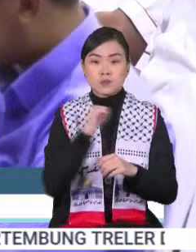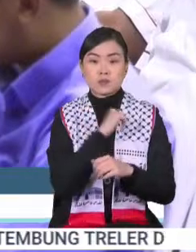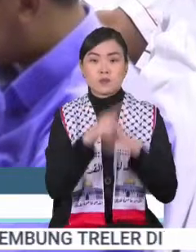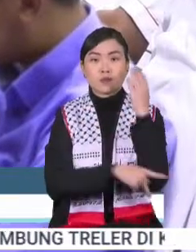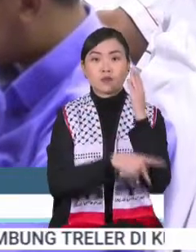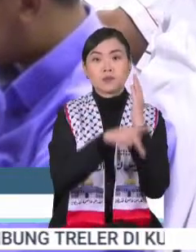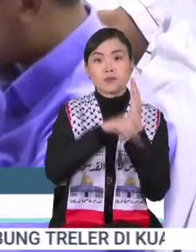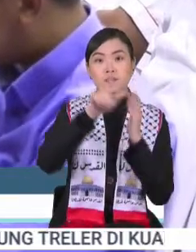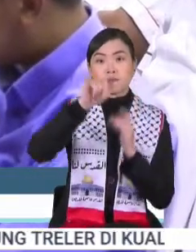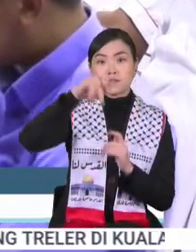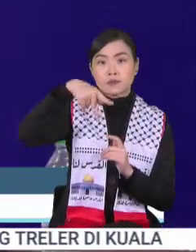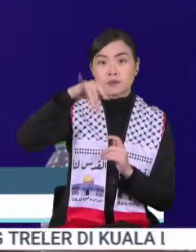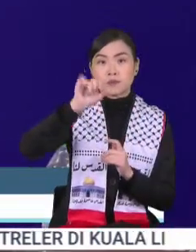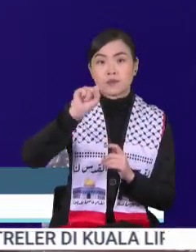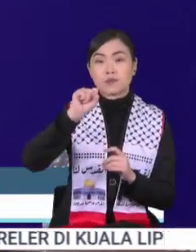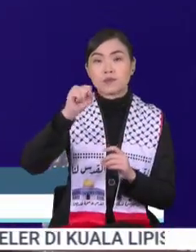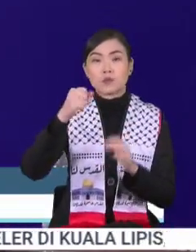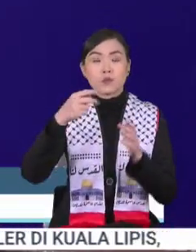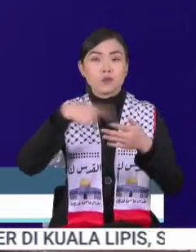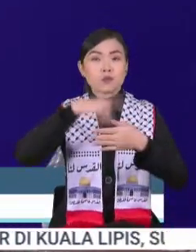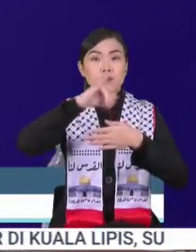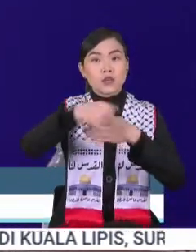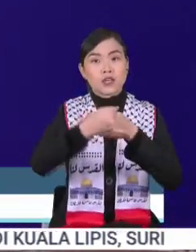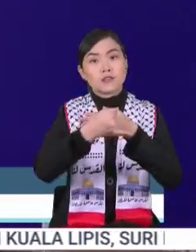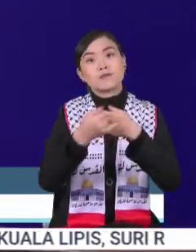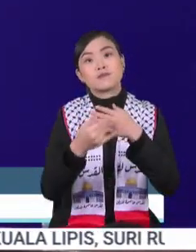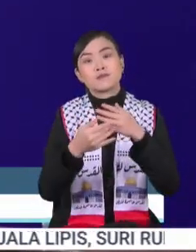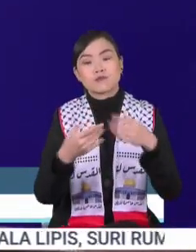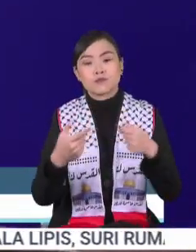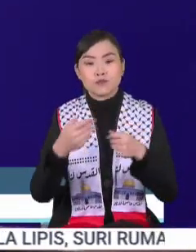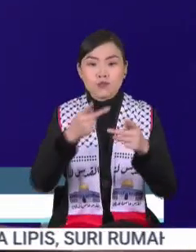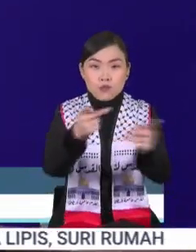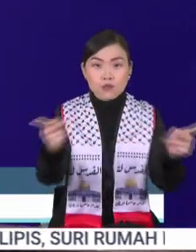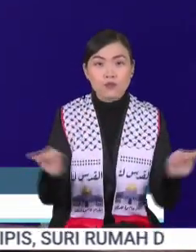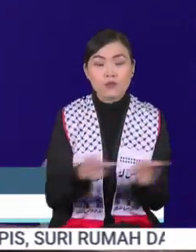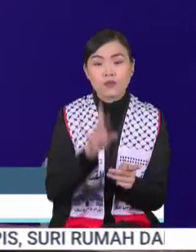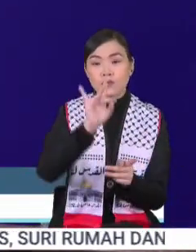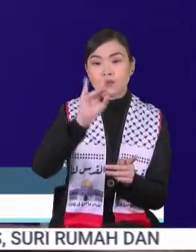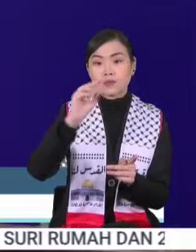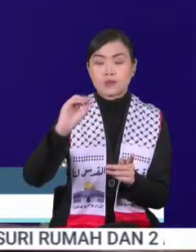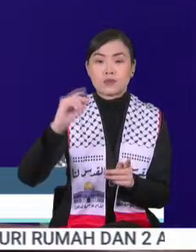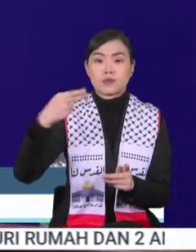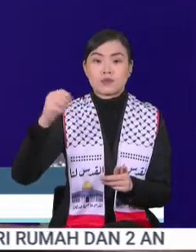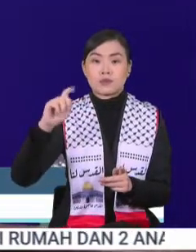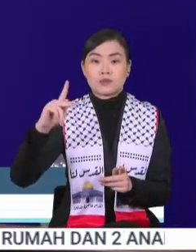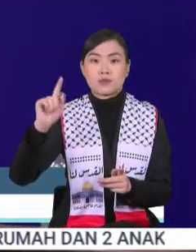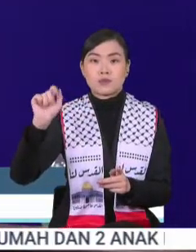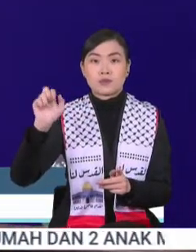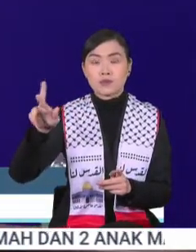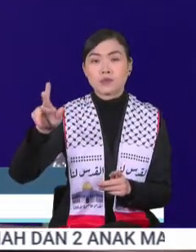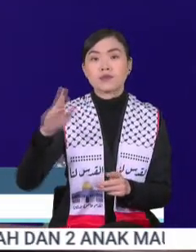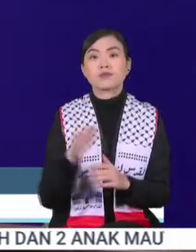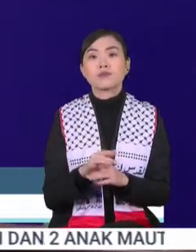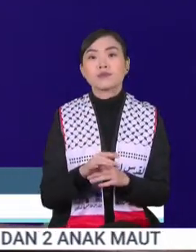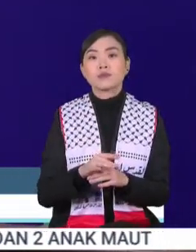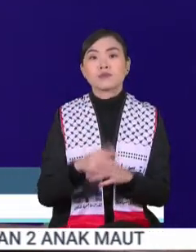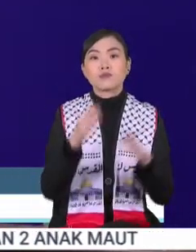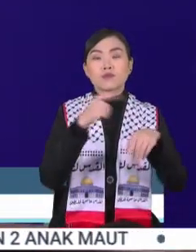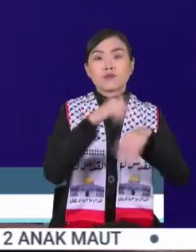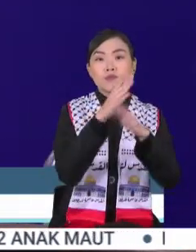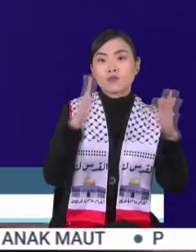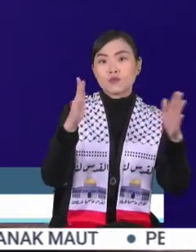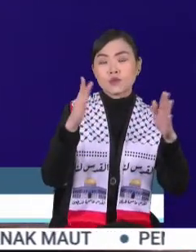dibina di kawasan seluas 80 hektar dikecau fasa pertama kilang berkenaan mengeluarkan projek pelbagai jenis peluru untuk kegunaan